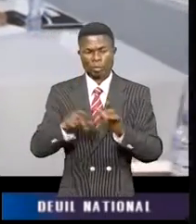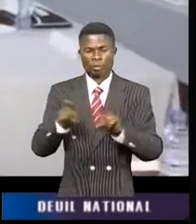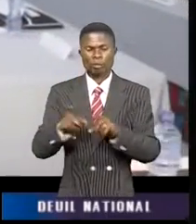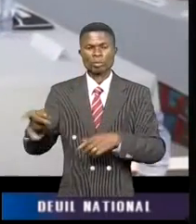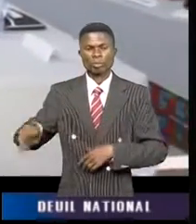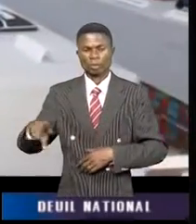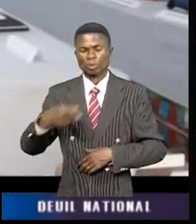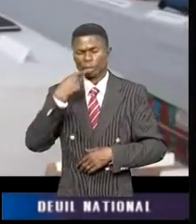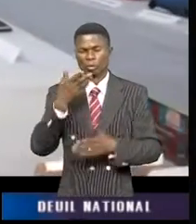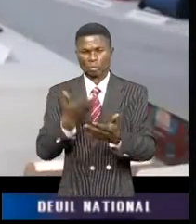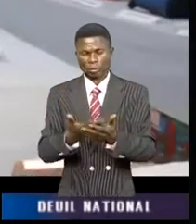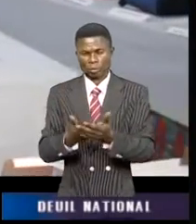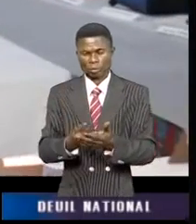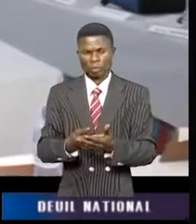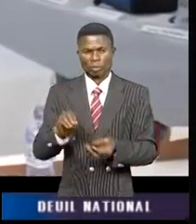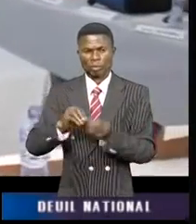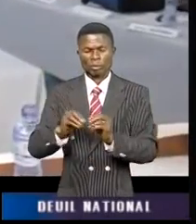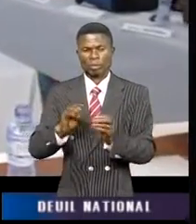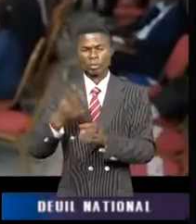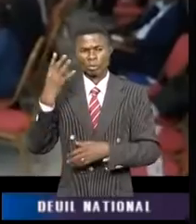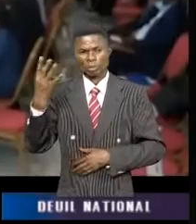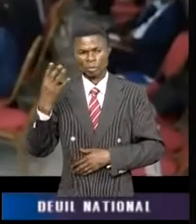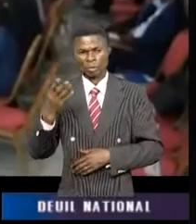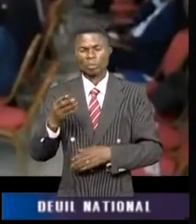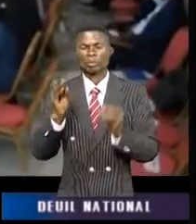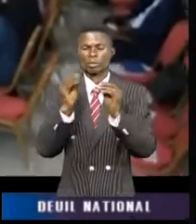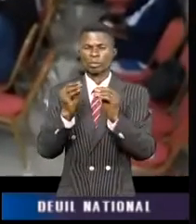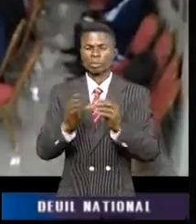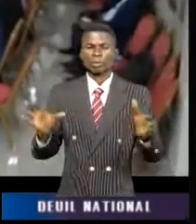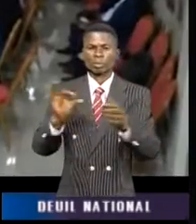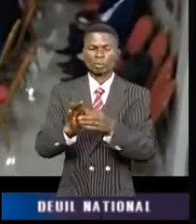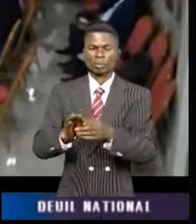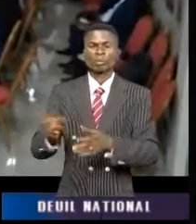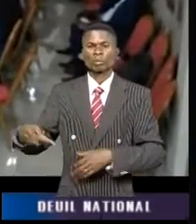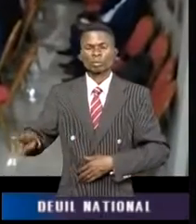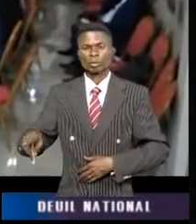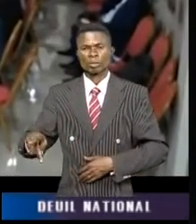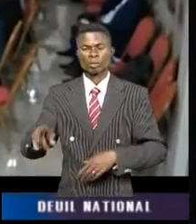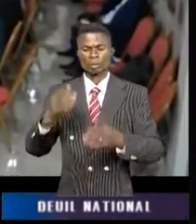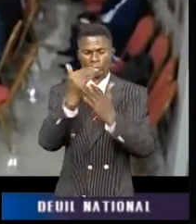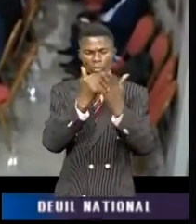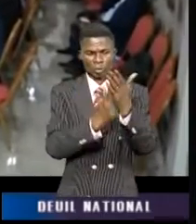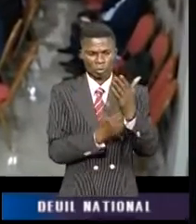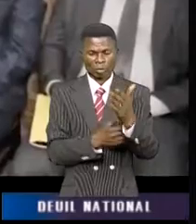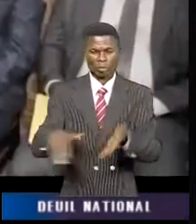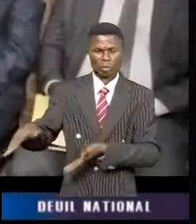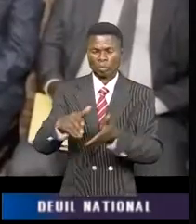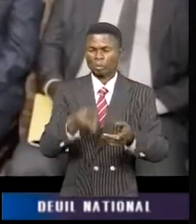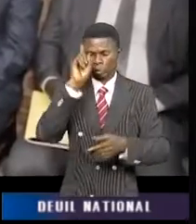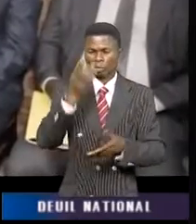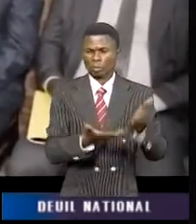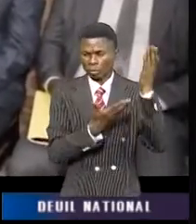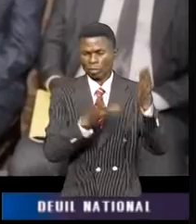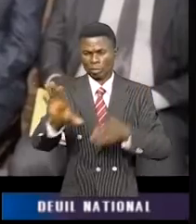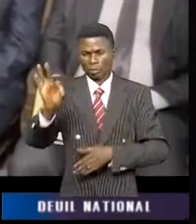sont traversées par la RN4, de présenter les temps des liens des réseaux routiers de la Tchopo tout en identifiant les tronçons prioritaires